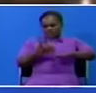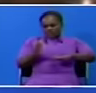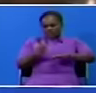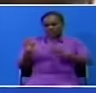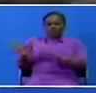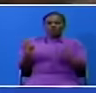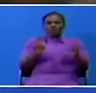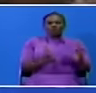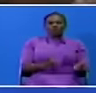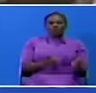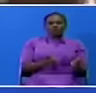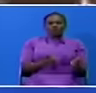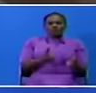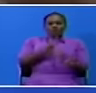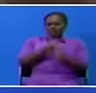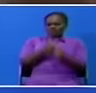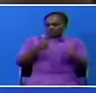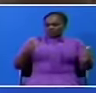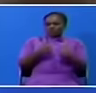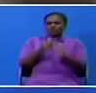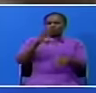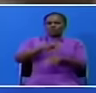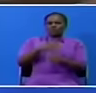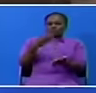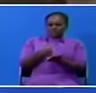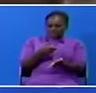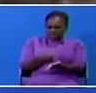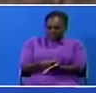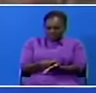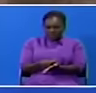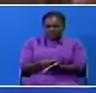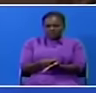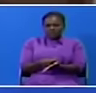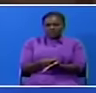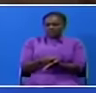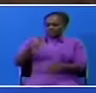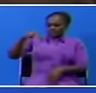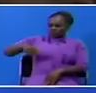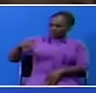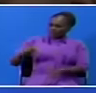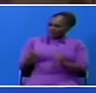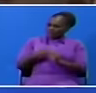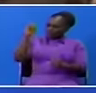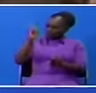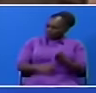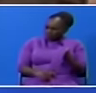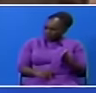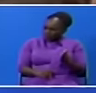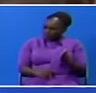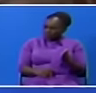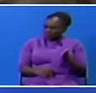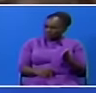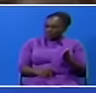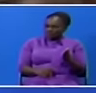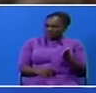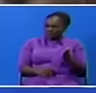have never been taking the rent. They've refused, they've gone silence. It is only today they had issued an